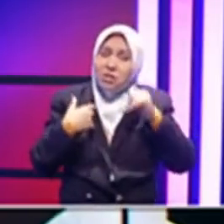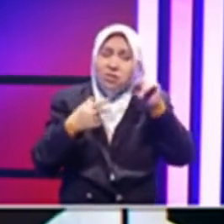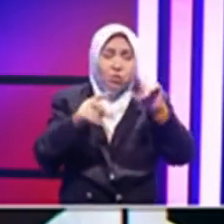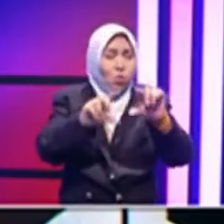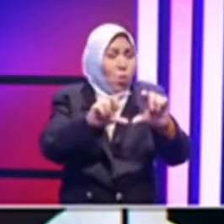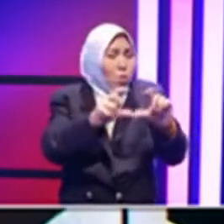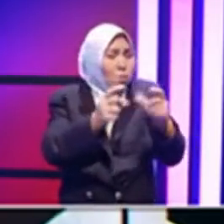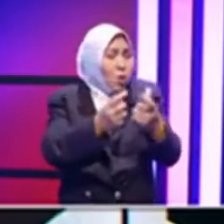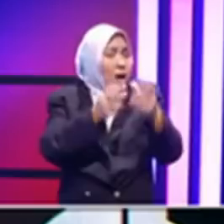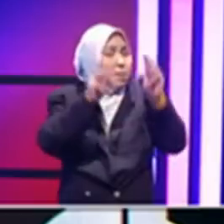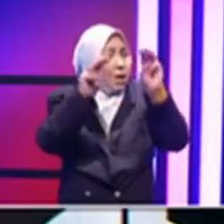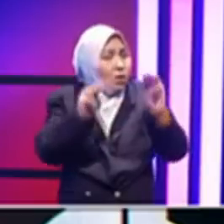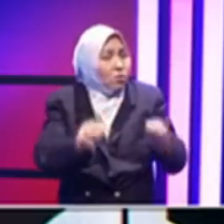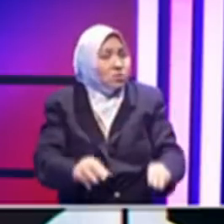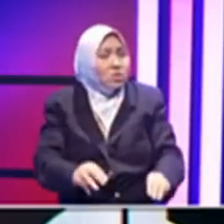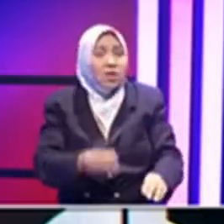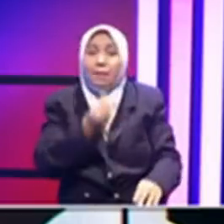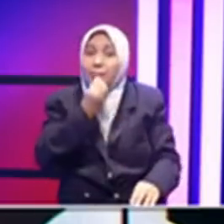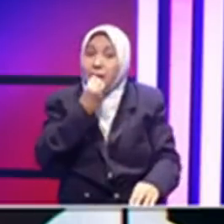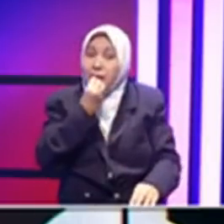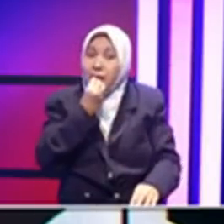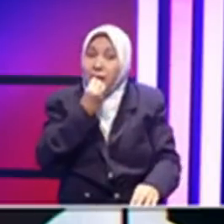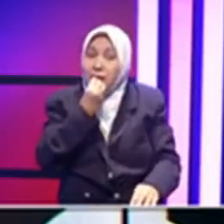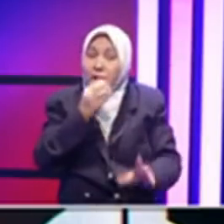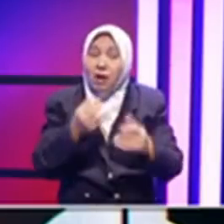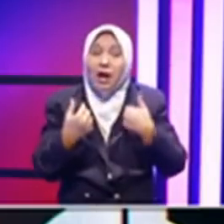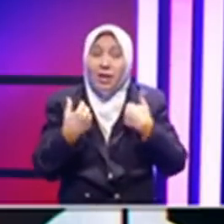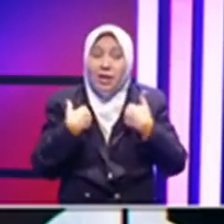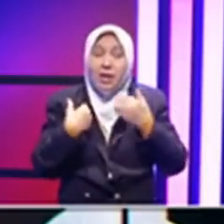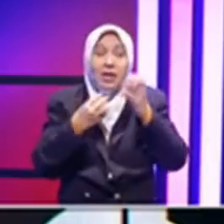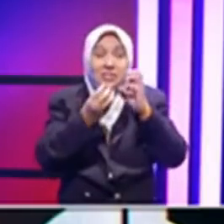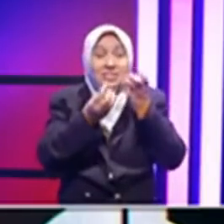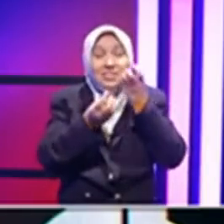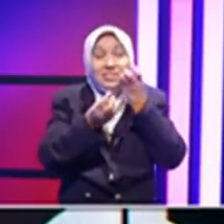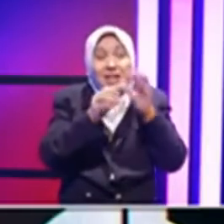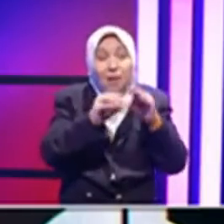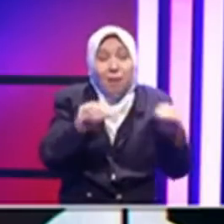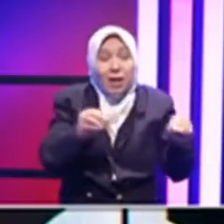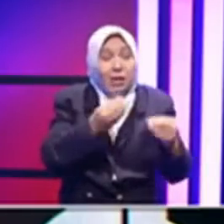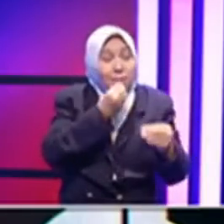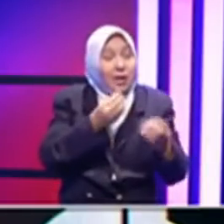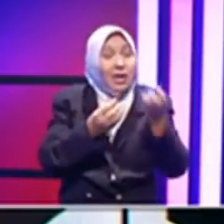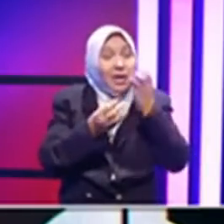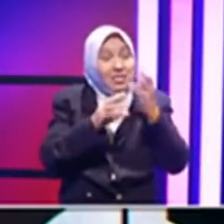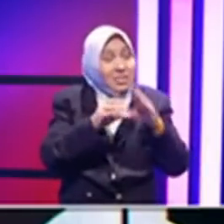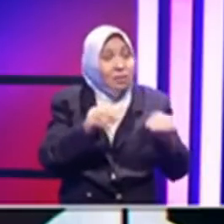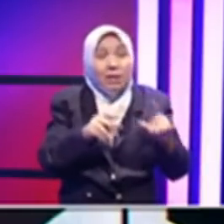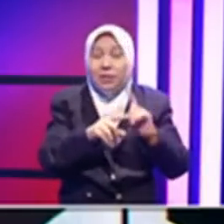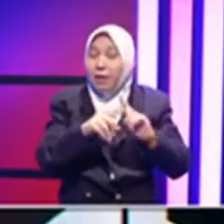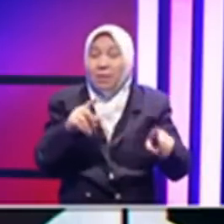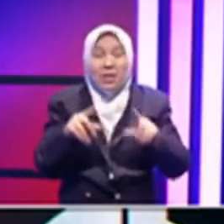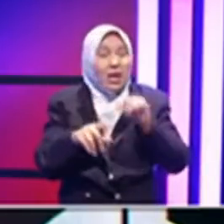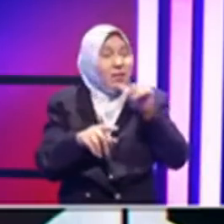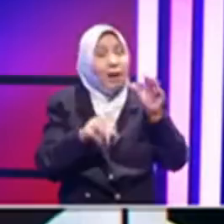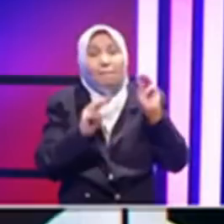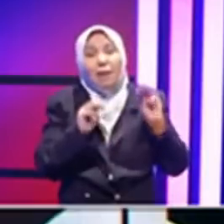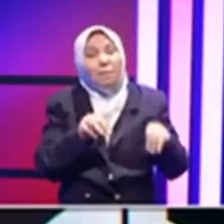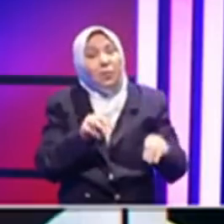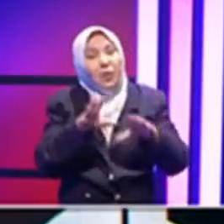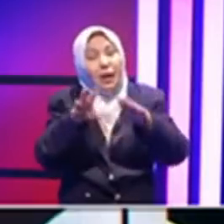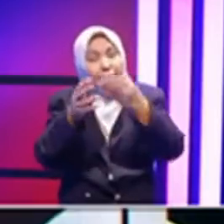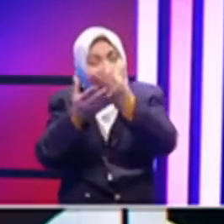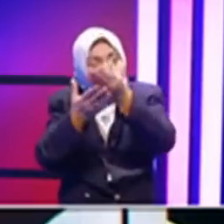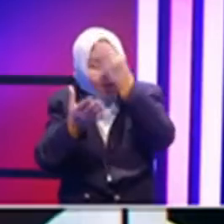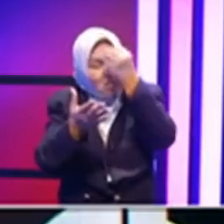kumpulan manusia yang makan, kalau ada nasi lemak lah katanya, kalau ada nasi lemak, dia makan nasi lemak, tetapi dia tidak mampu mengambil pelajaran dan